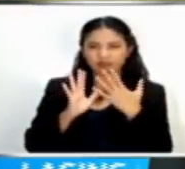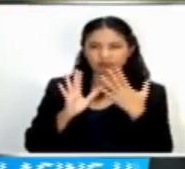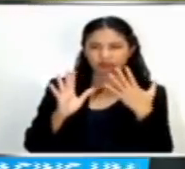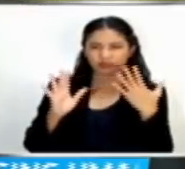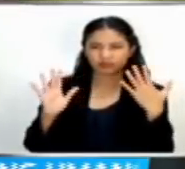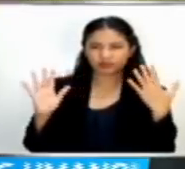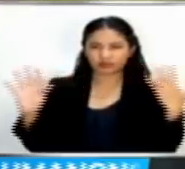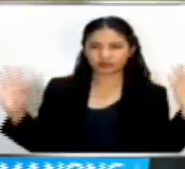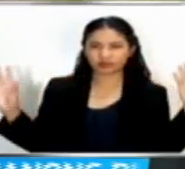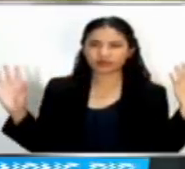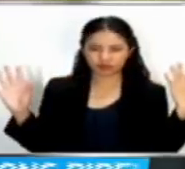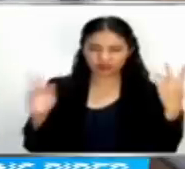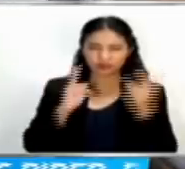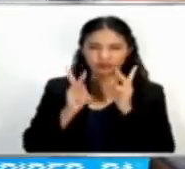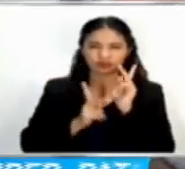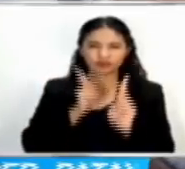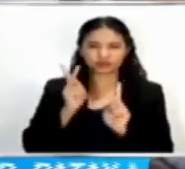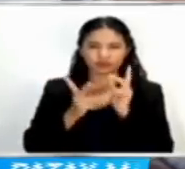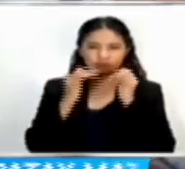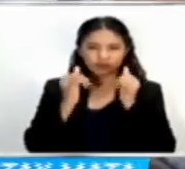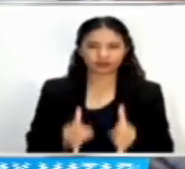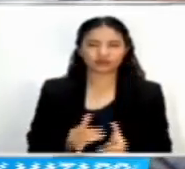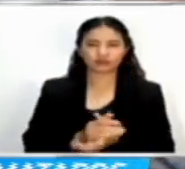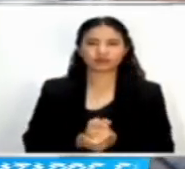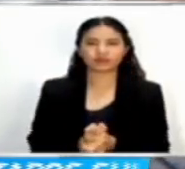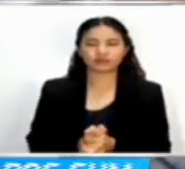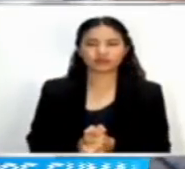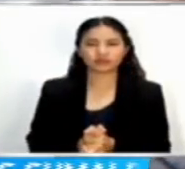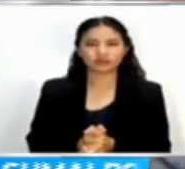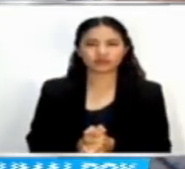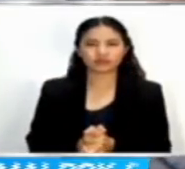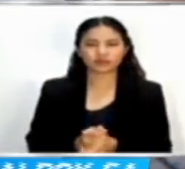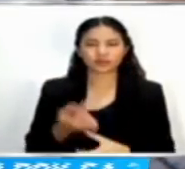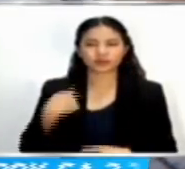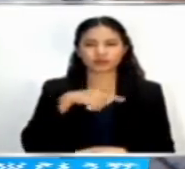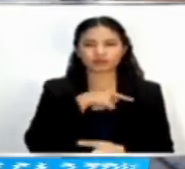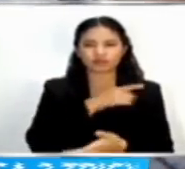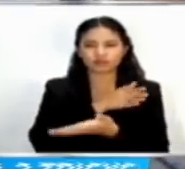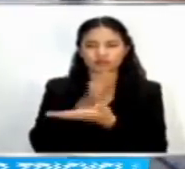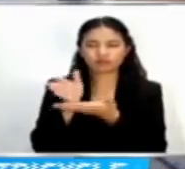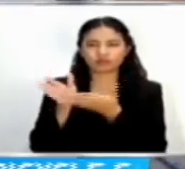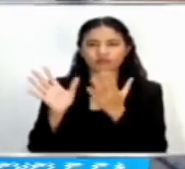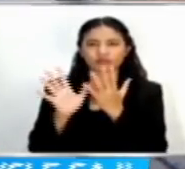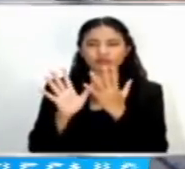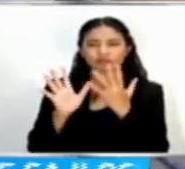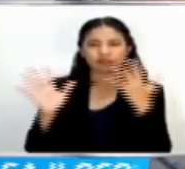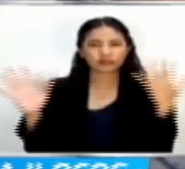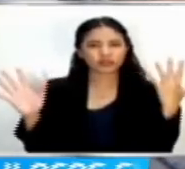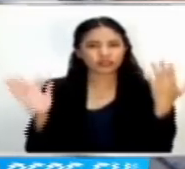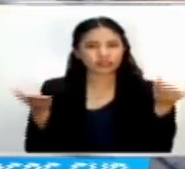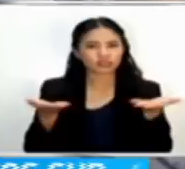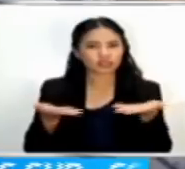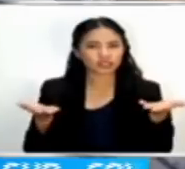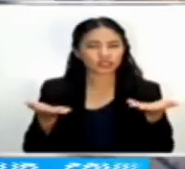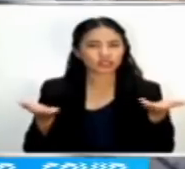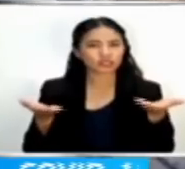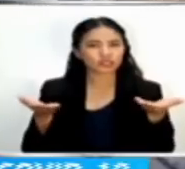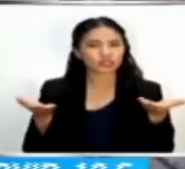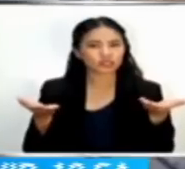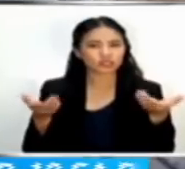kami 5 a.m. tapos pumila. Almost dito sa